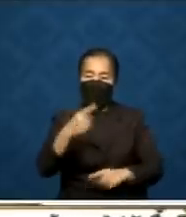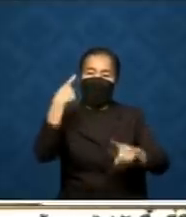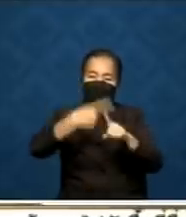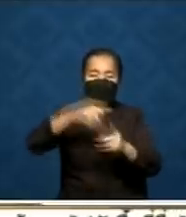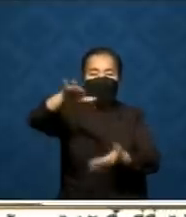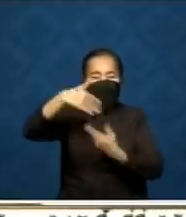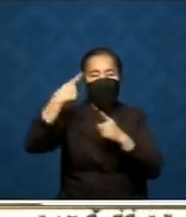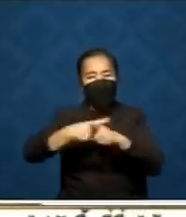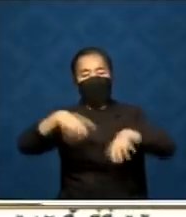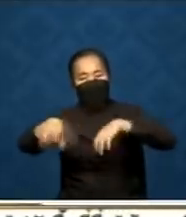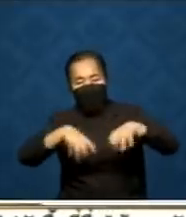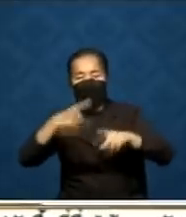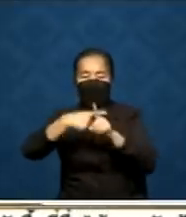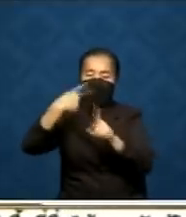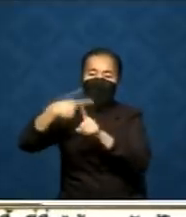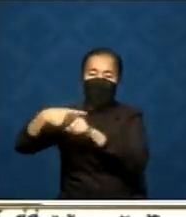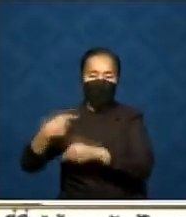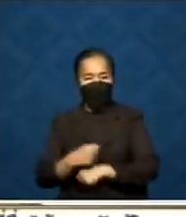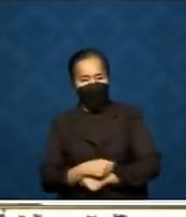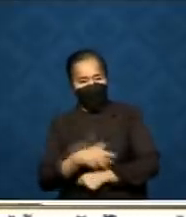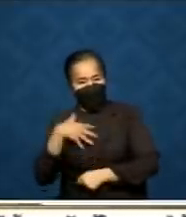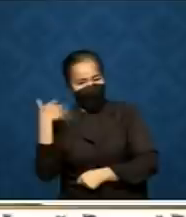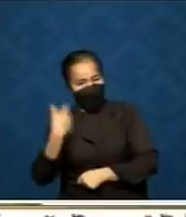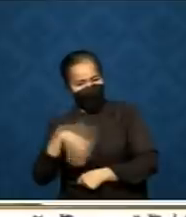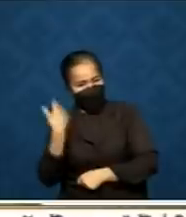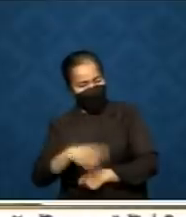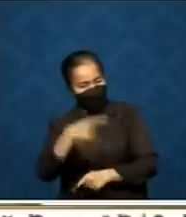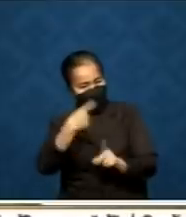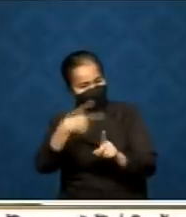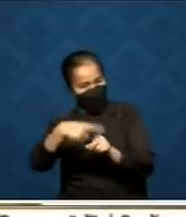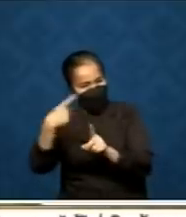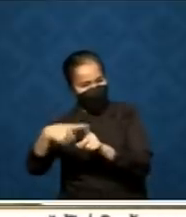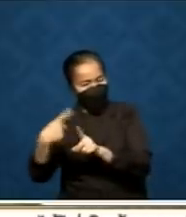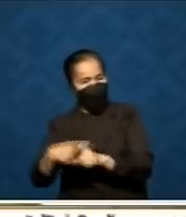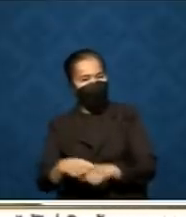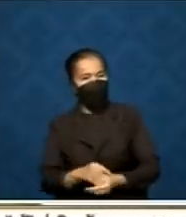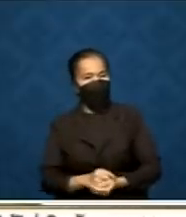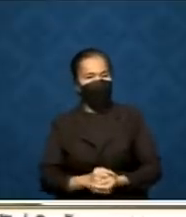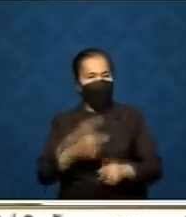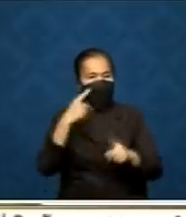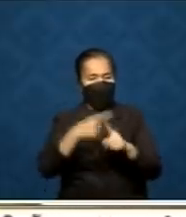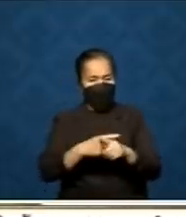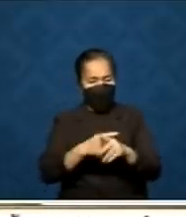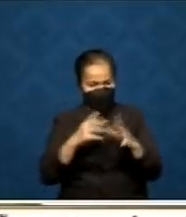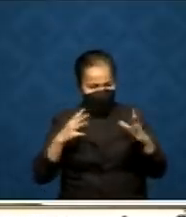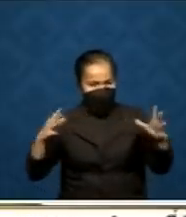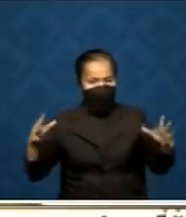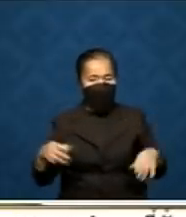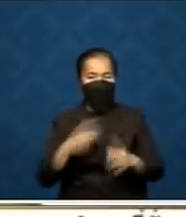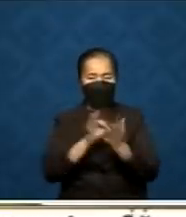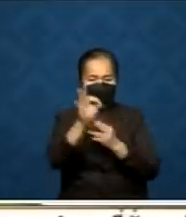ในแค่นี้เขาจัดการมันก็ต้องบวกโอ้ยบวกอะไรต้องทุกข์นึงอ่ะThe Box 10เปอร์เซ็นต์มันก็ได้จะไหวมั้ง